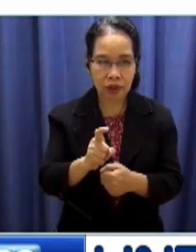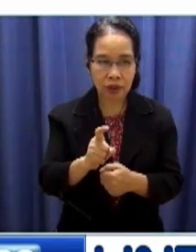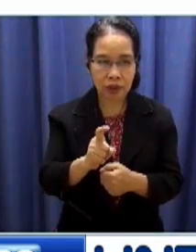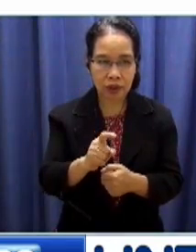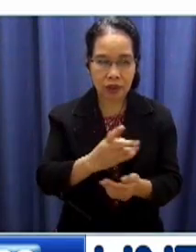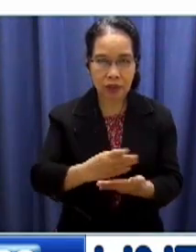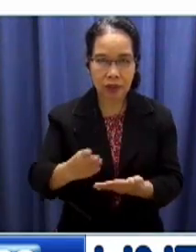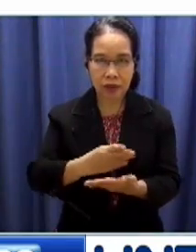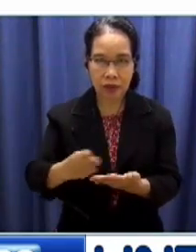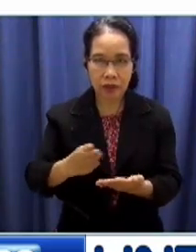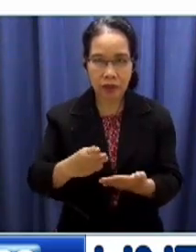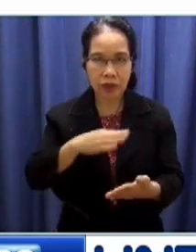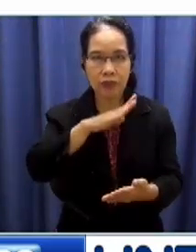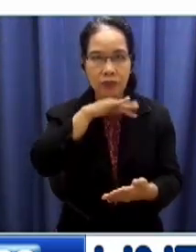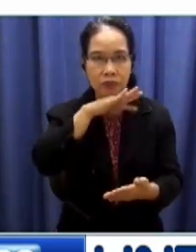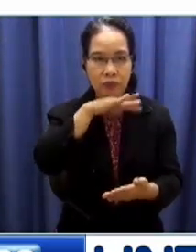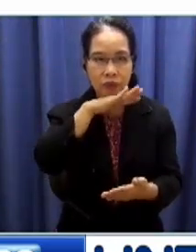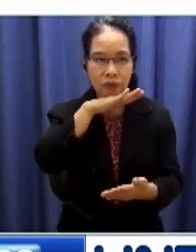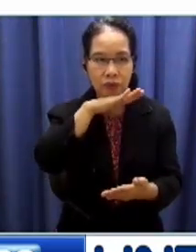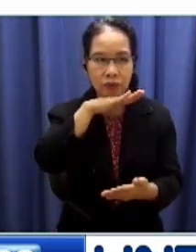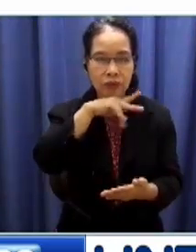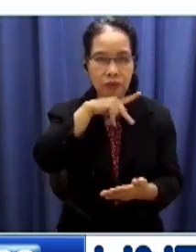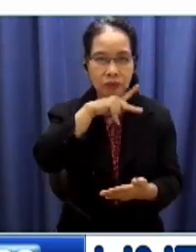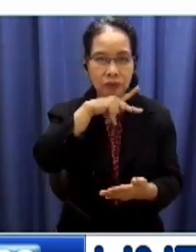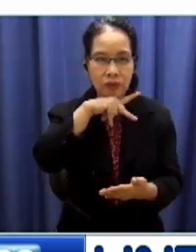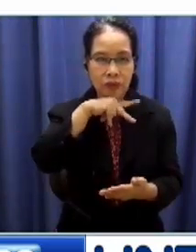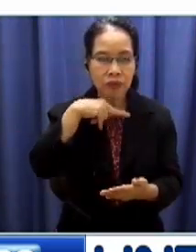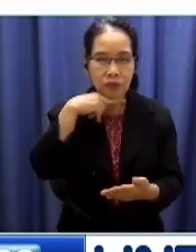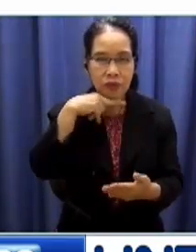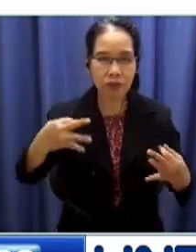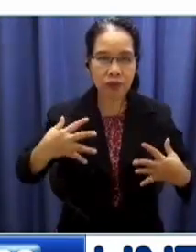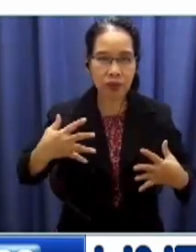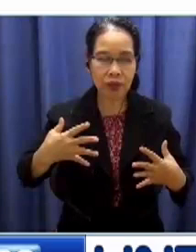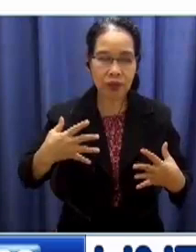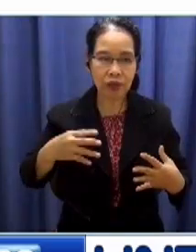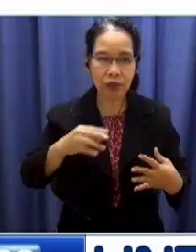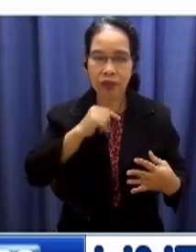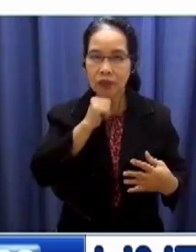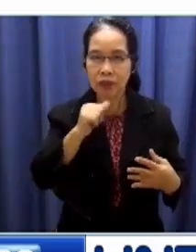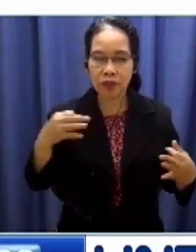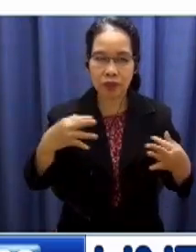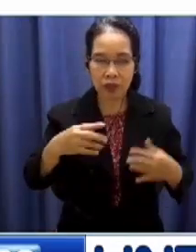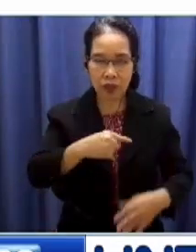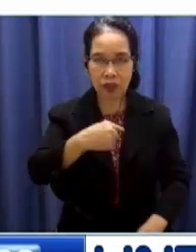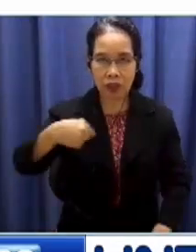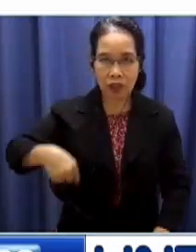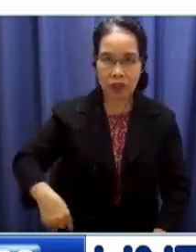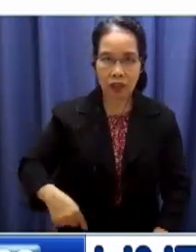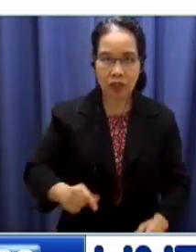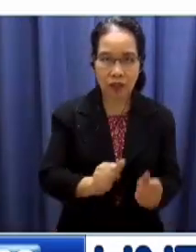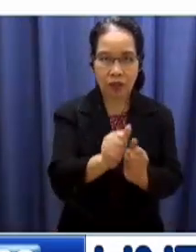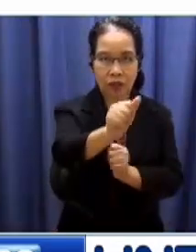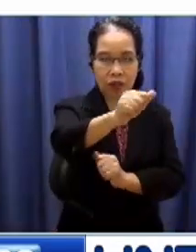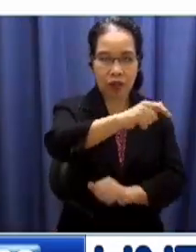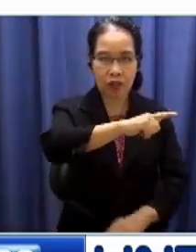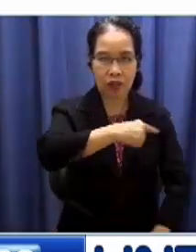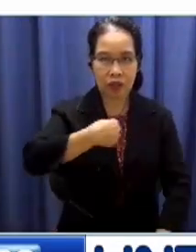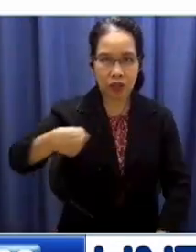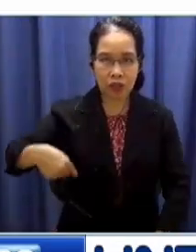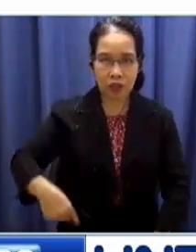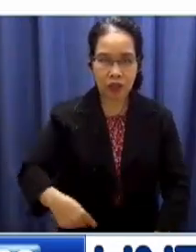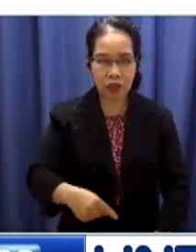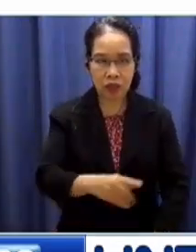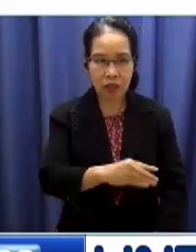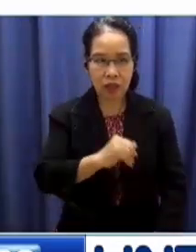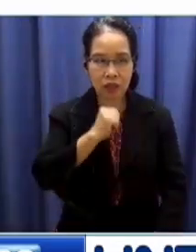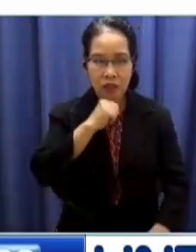Hindi naman po tayo dapat matakot kasi ito po ay nasa China po ito, malayo tayo sa China. At hindi rin tayo kapitbahay ng China, wala po tayo